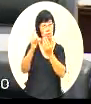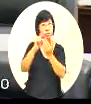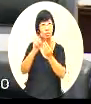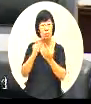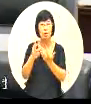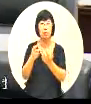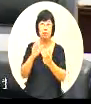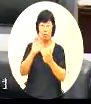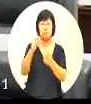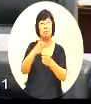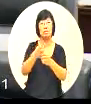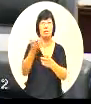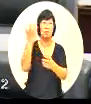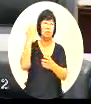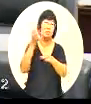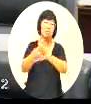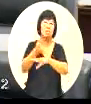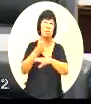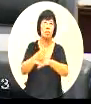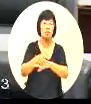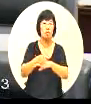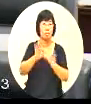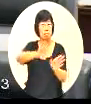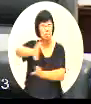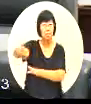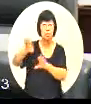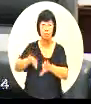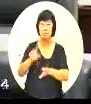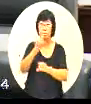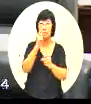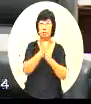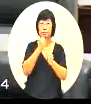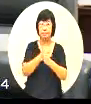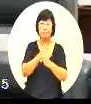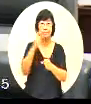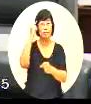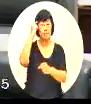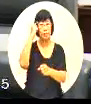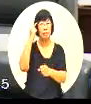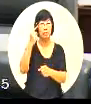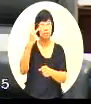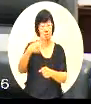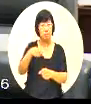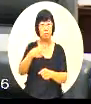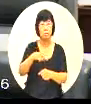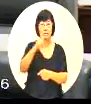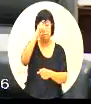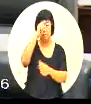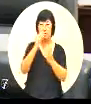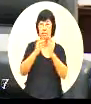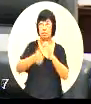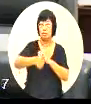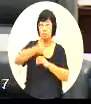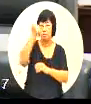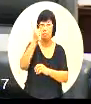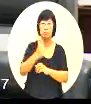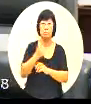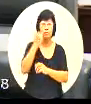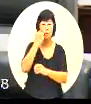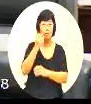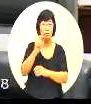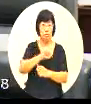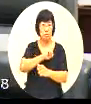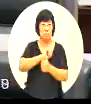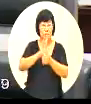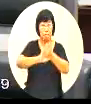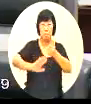过去。今嘛我们应该怎么做？所以我在这里我也再一次的希望市长发挥你的影